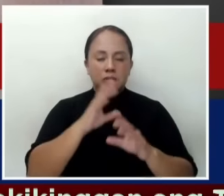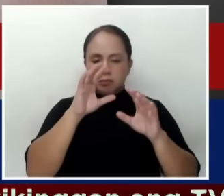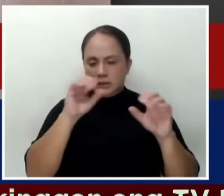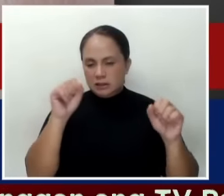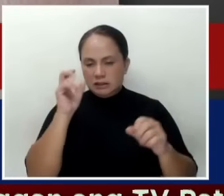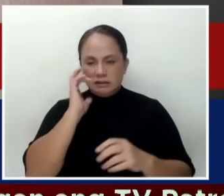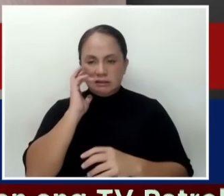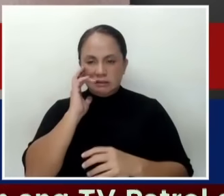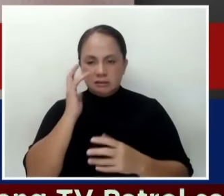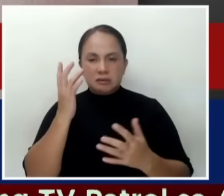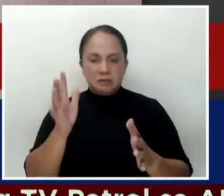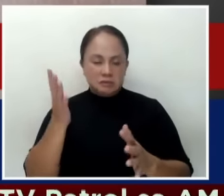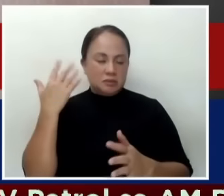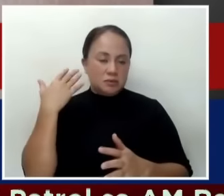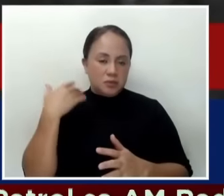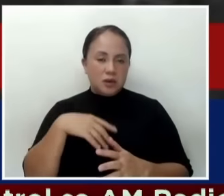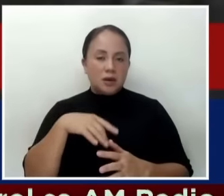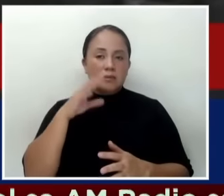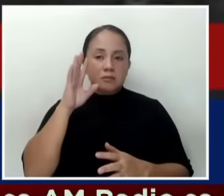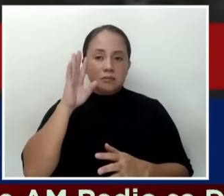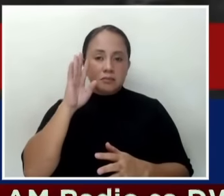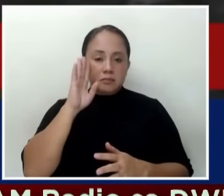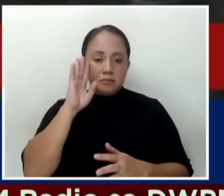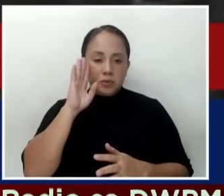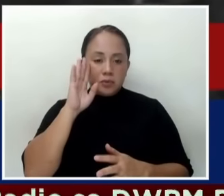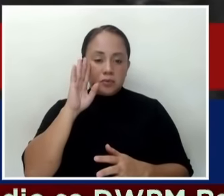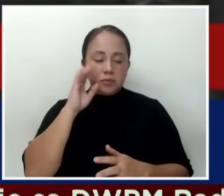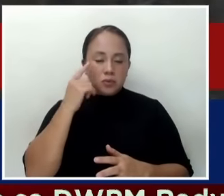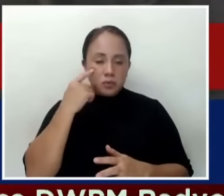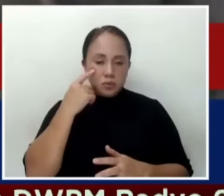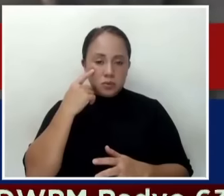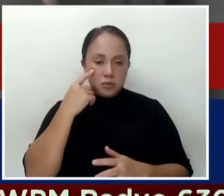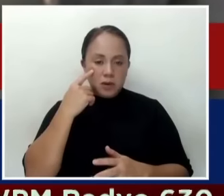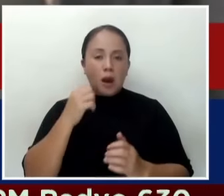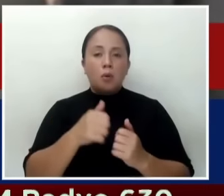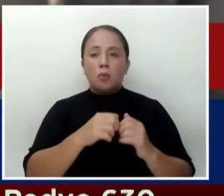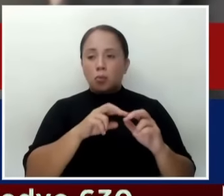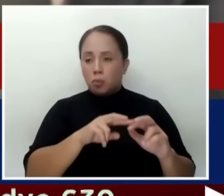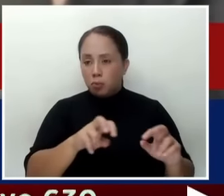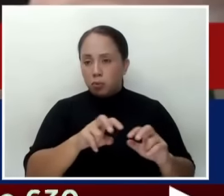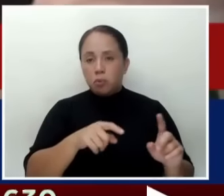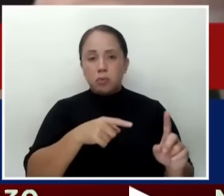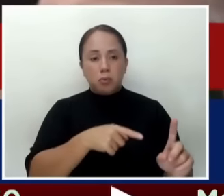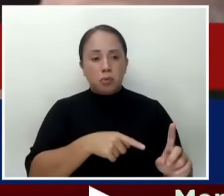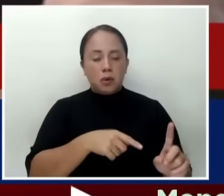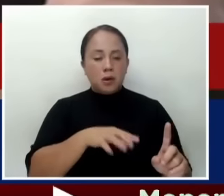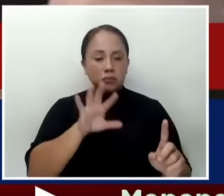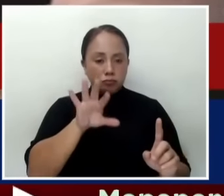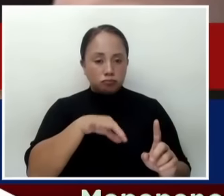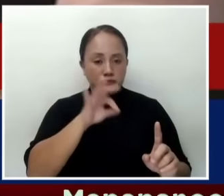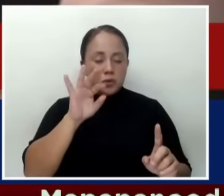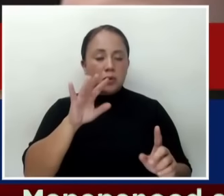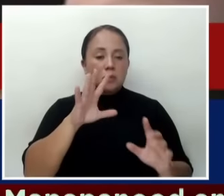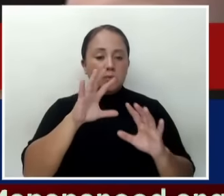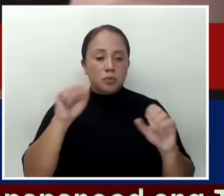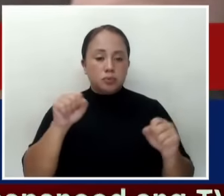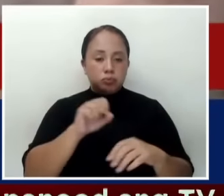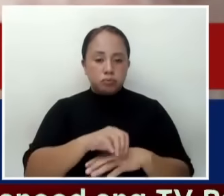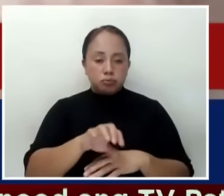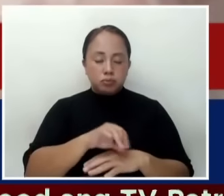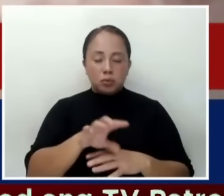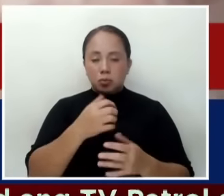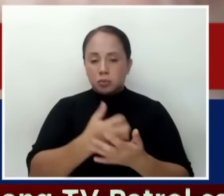Duterte at that time, saka ni Sapongo. Paano mo maiimbestigahan ng isang appointed presidential advisor on